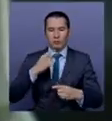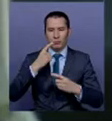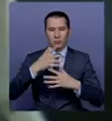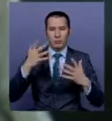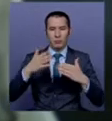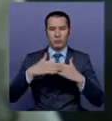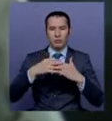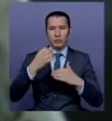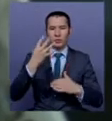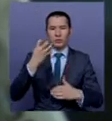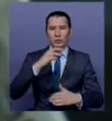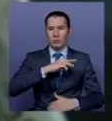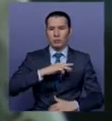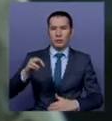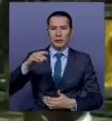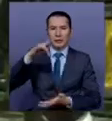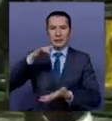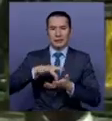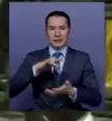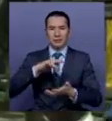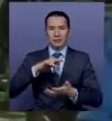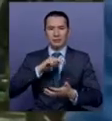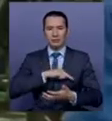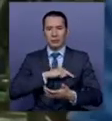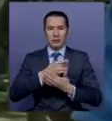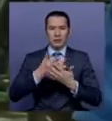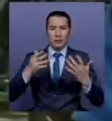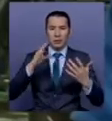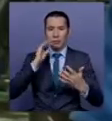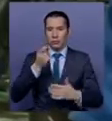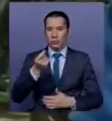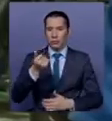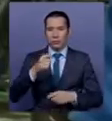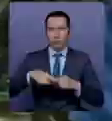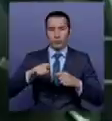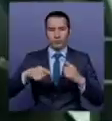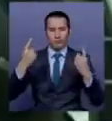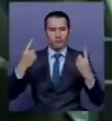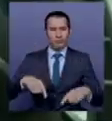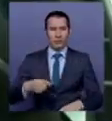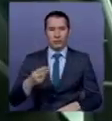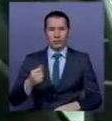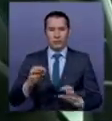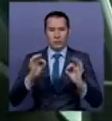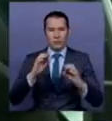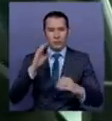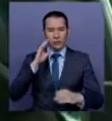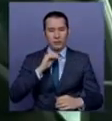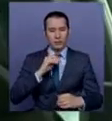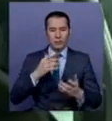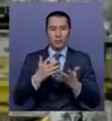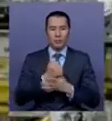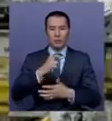400 миллионнан астам кәсіпорын банкрот болудың алдында тұр. Әлемдегі еңбекке жарамды халықтың жартысына жуығының табысы